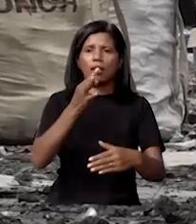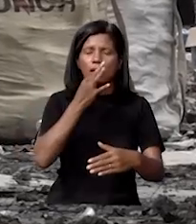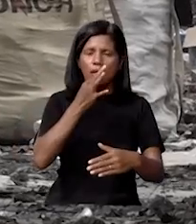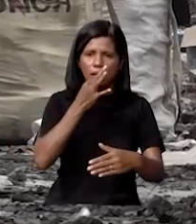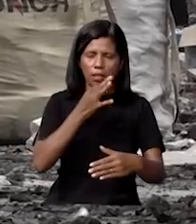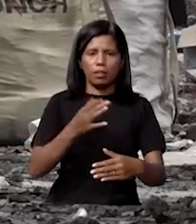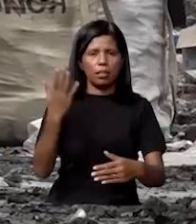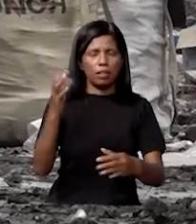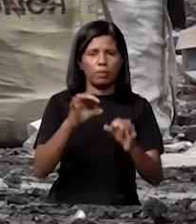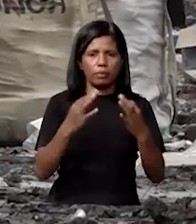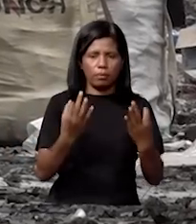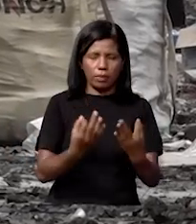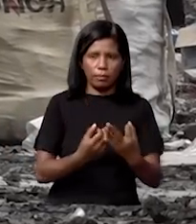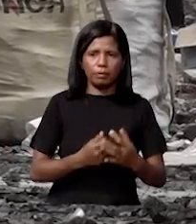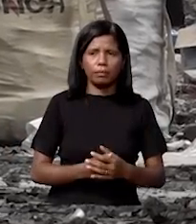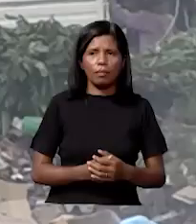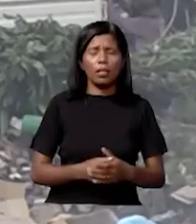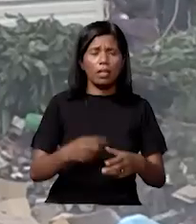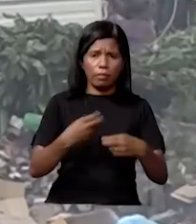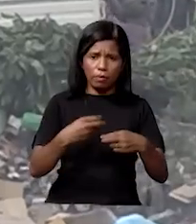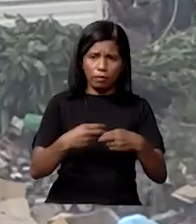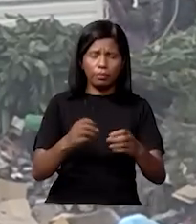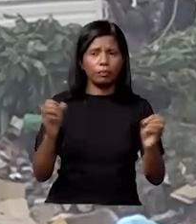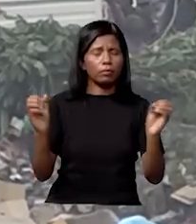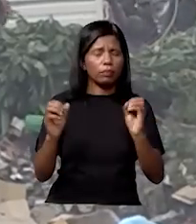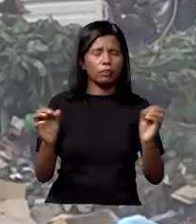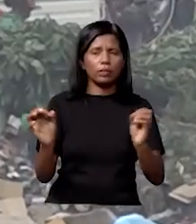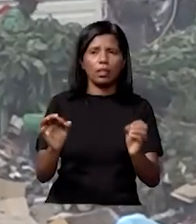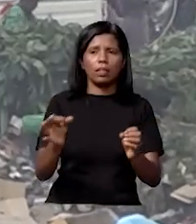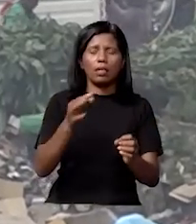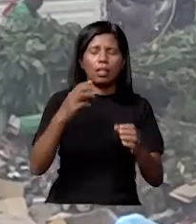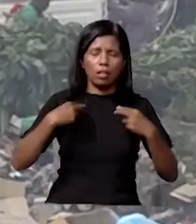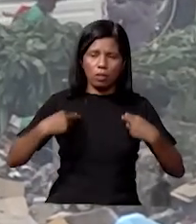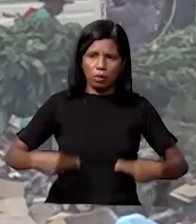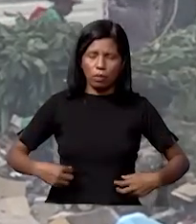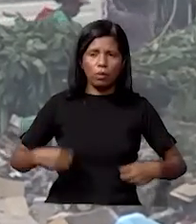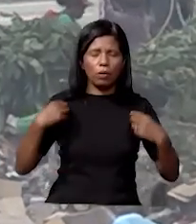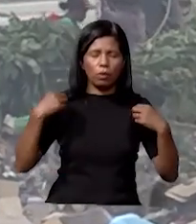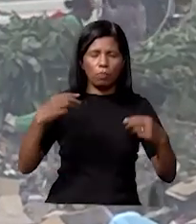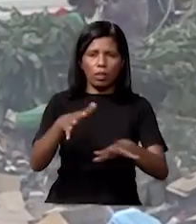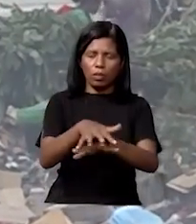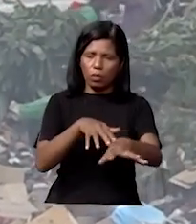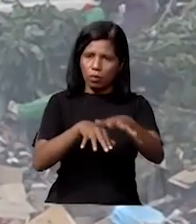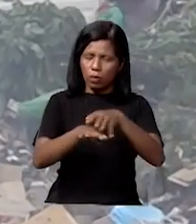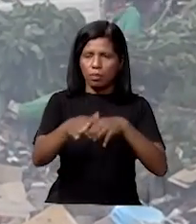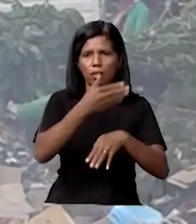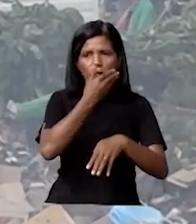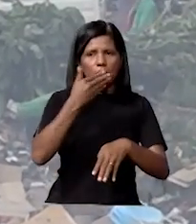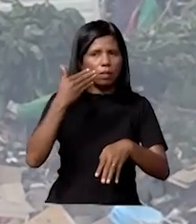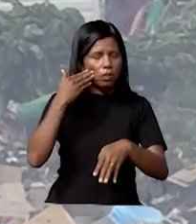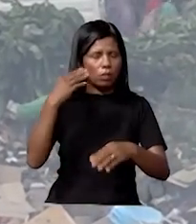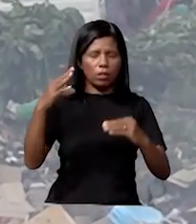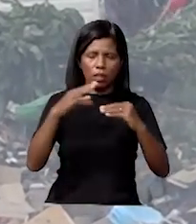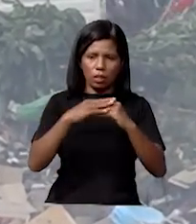umalarang pior liutang inang ne lai ropa proteksaun bani an hanesan luvas maskra no